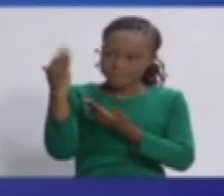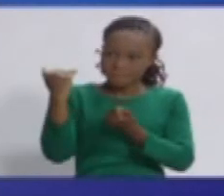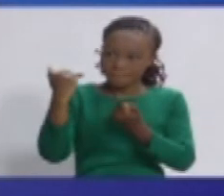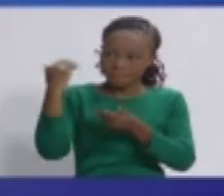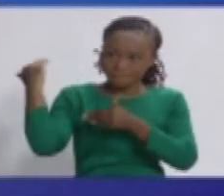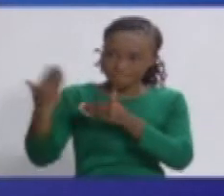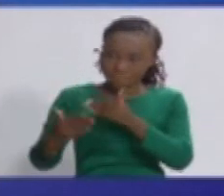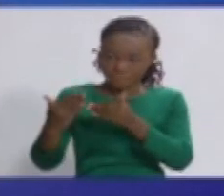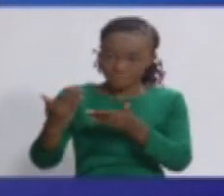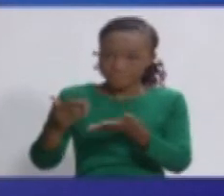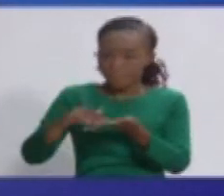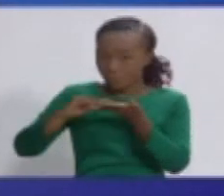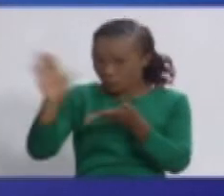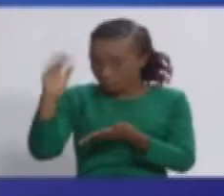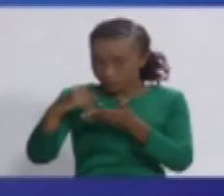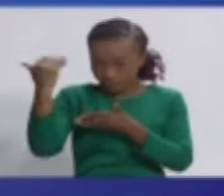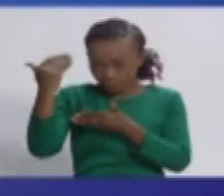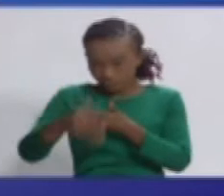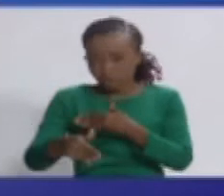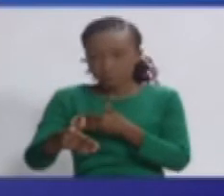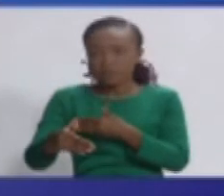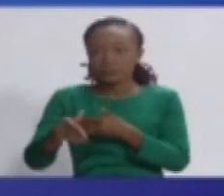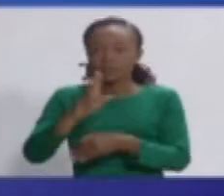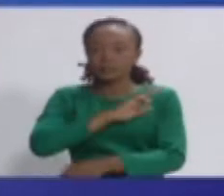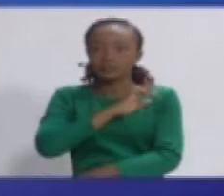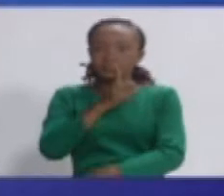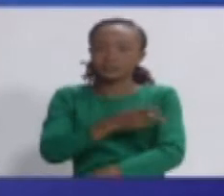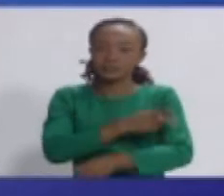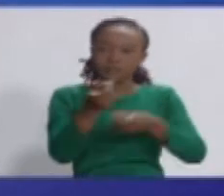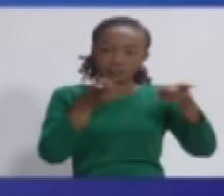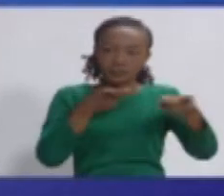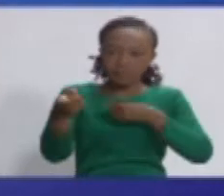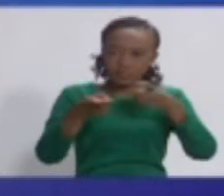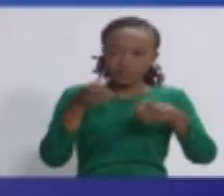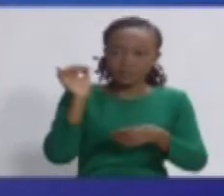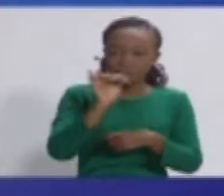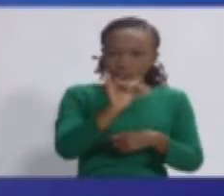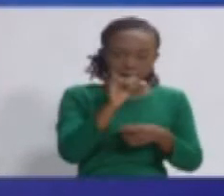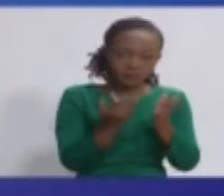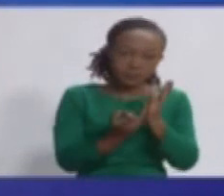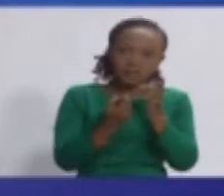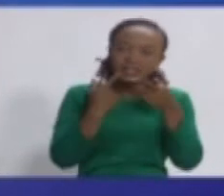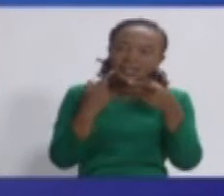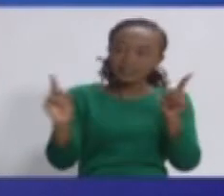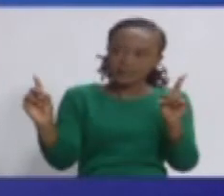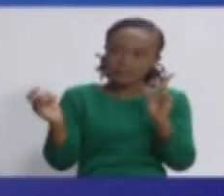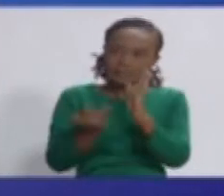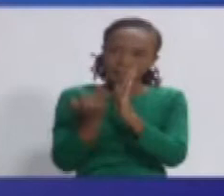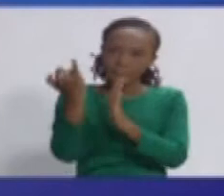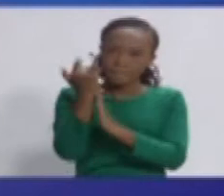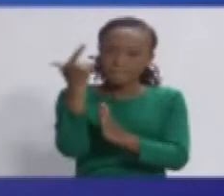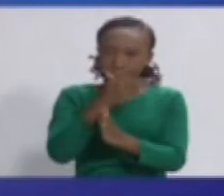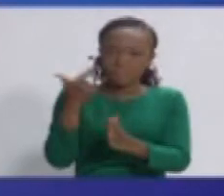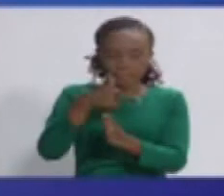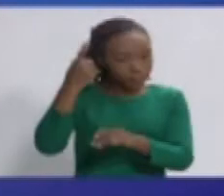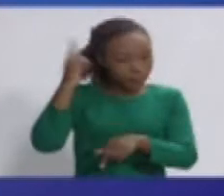kukolezwa hata zaidi baada ya mamlaka ya udhibiti wa kawi na mafuta nchini kutangaza ongezeko la bei ya mafuta kwa